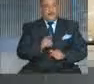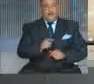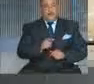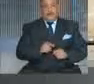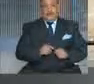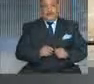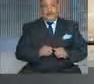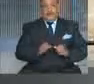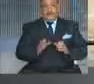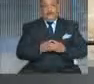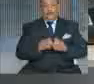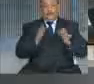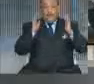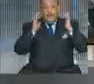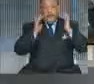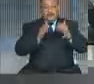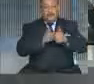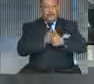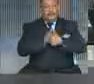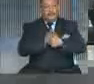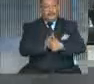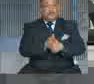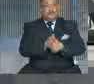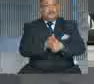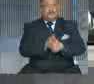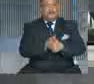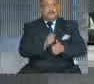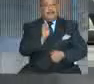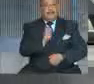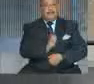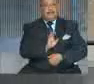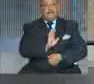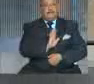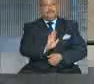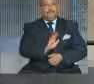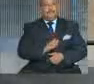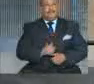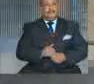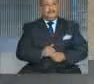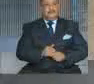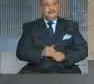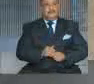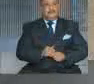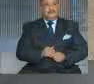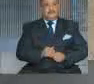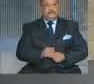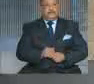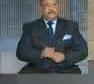3 أيام تحت تعزيزات وحضور أمني مكثف.